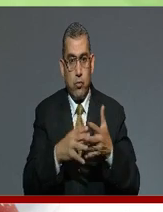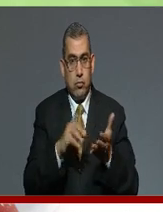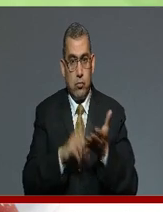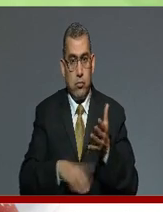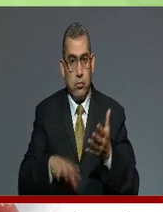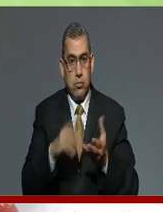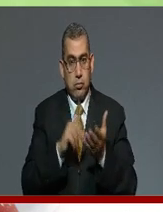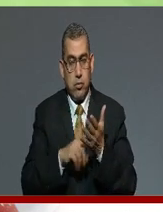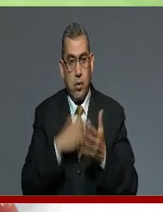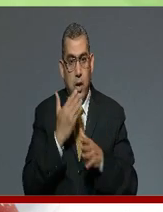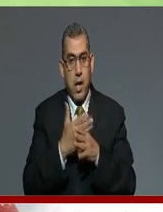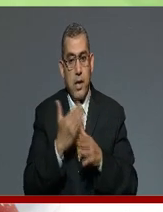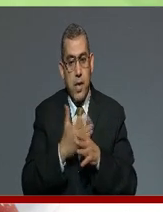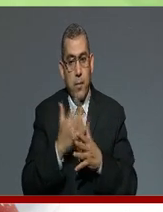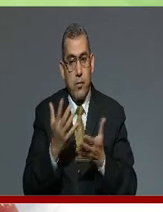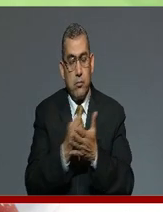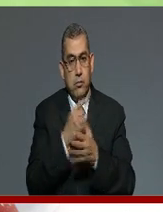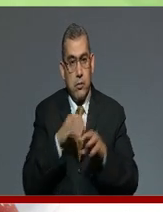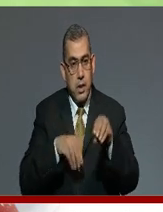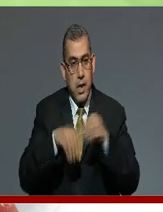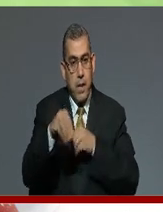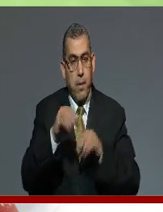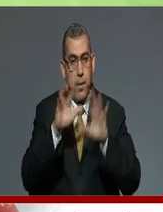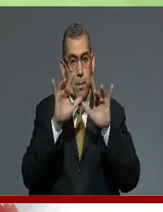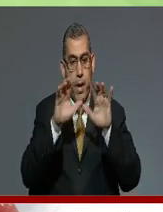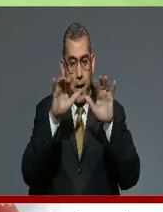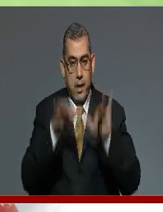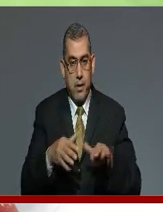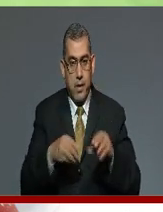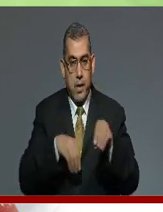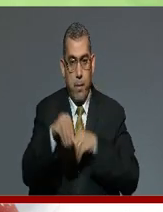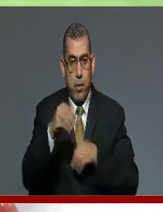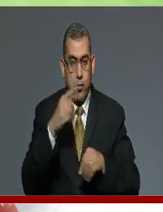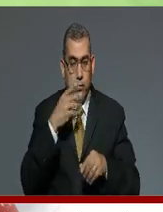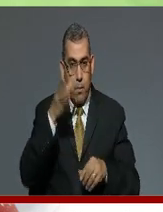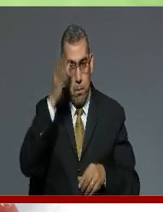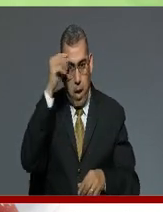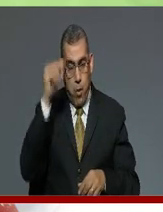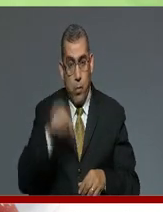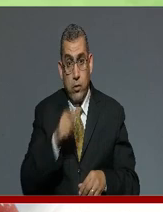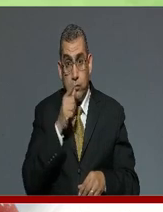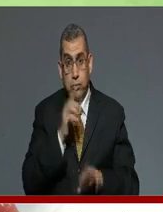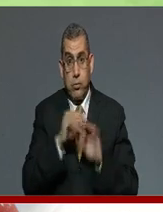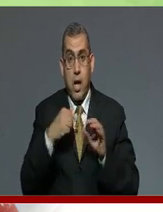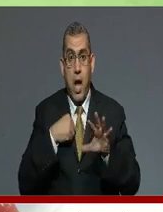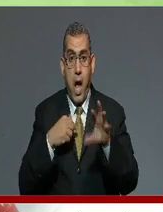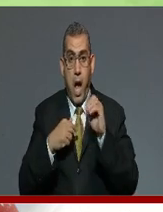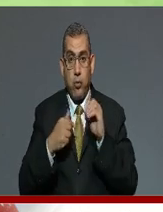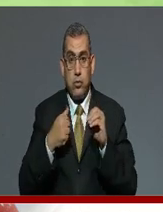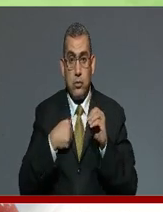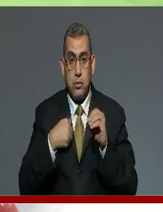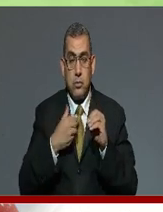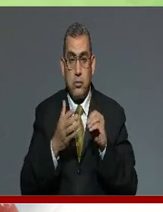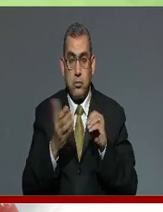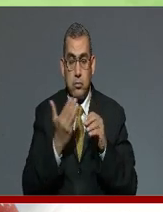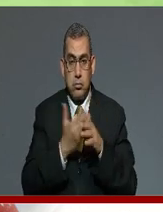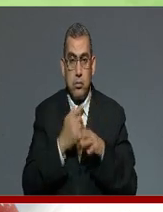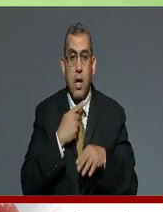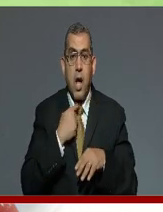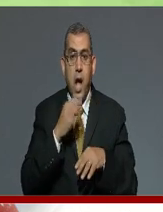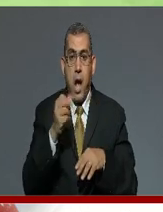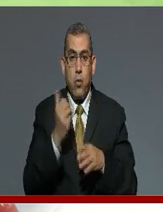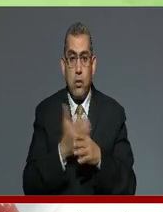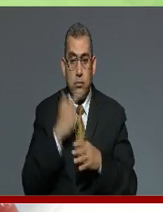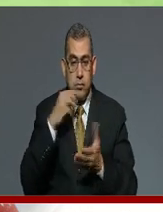جميعا بحيث نتمكن من تبادل البيانات والمعلومات نحن نريد ان نرى انه اذا كان في